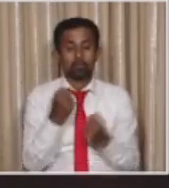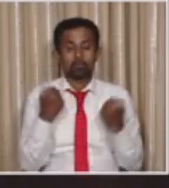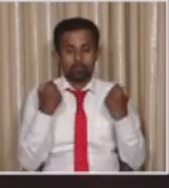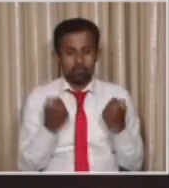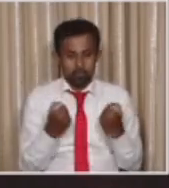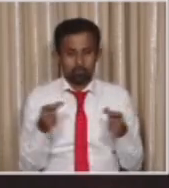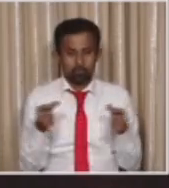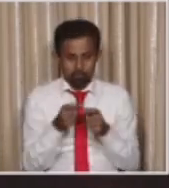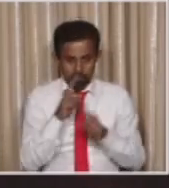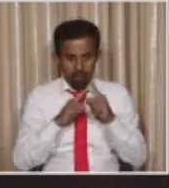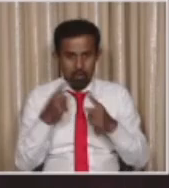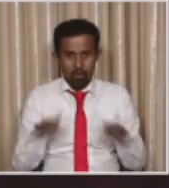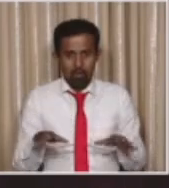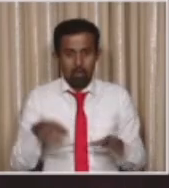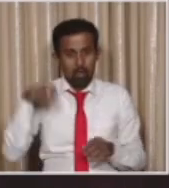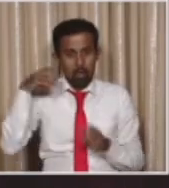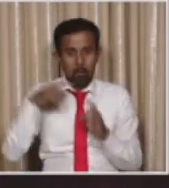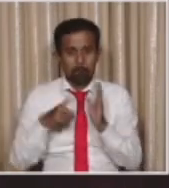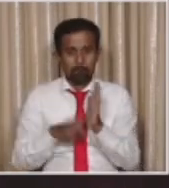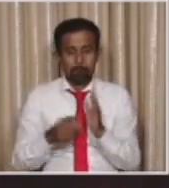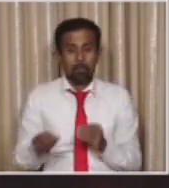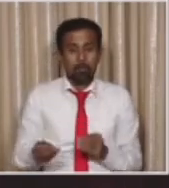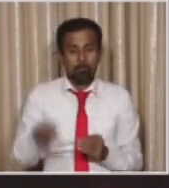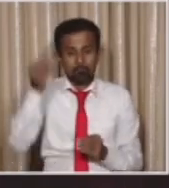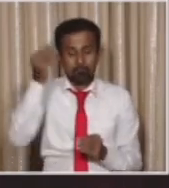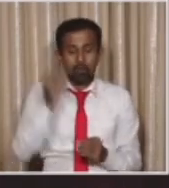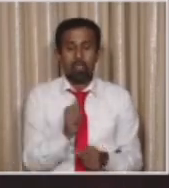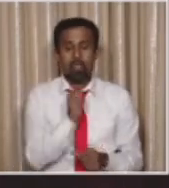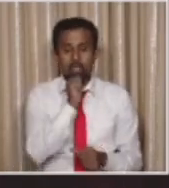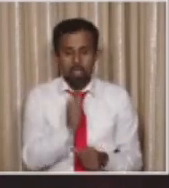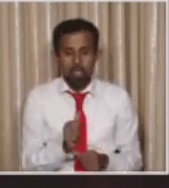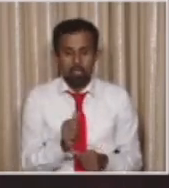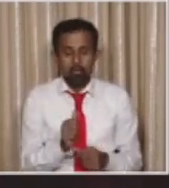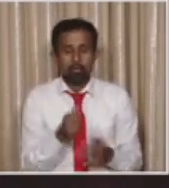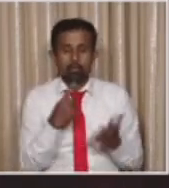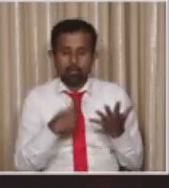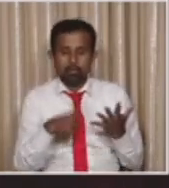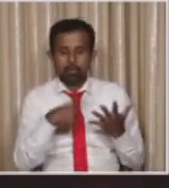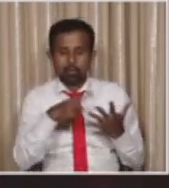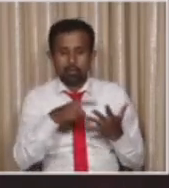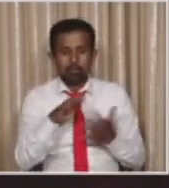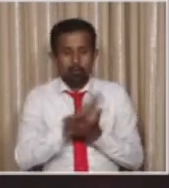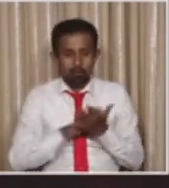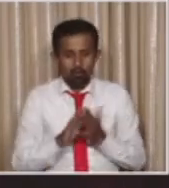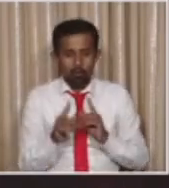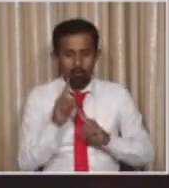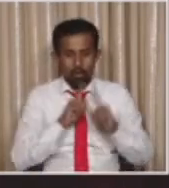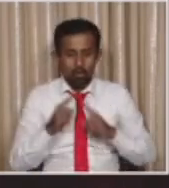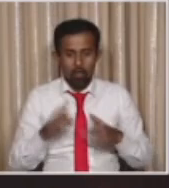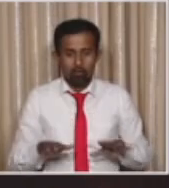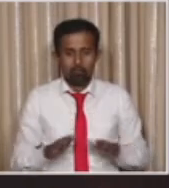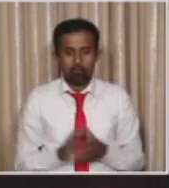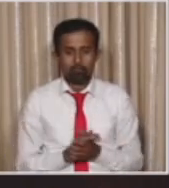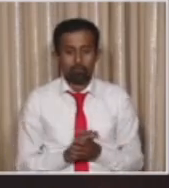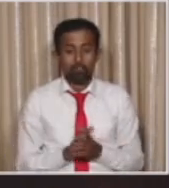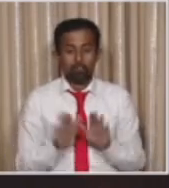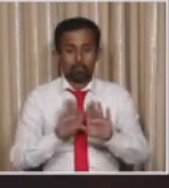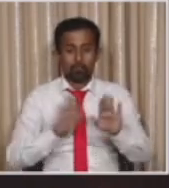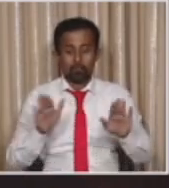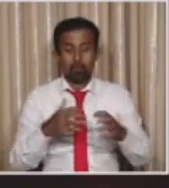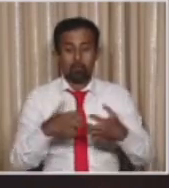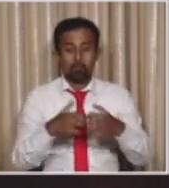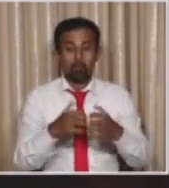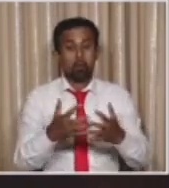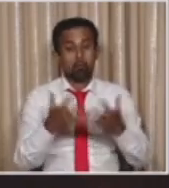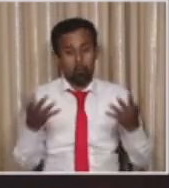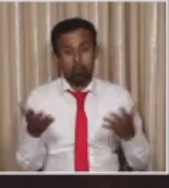කළාද ලයිට් බිල වැඩිවීමට බලපාන ඇත්ත විද්‍යාත්මක හේතු නිර්වල් කරන්න. කලමනාකරන දෝෂ රසක්